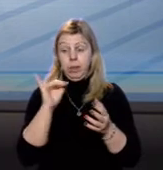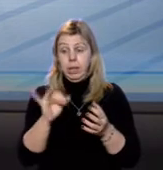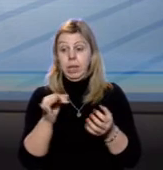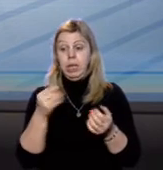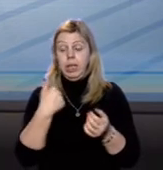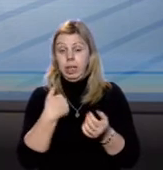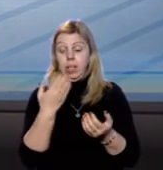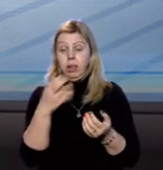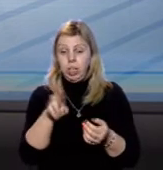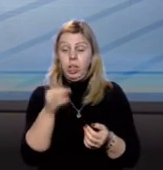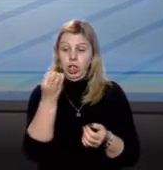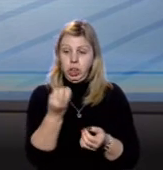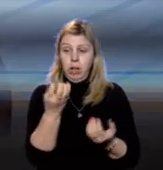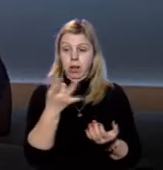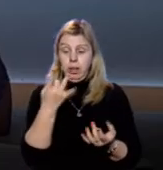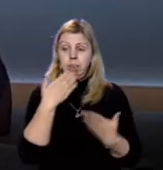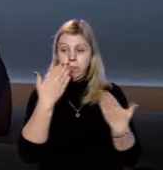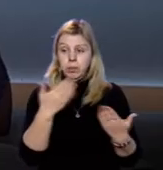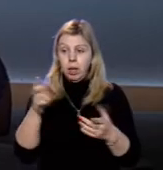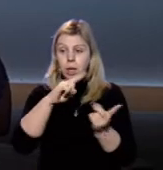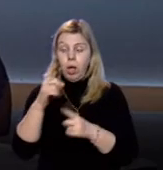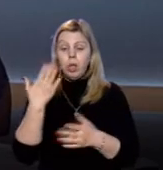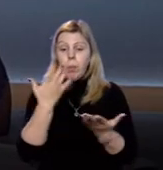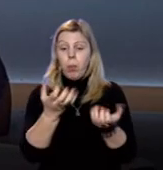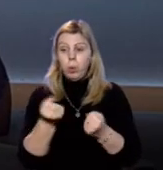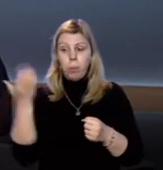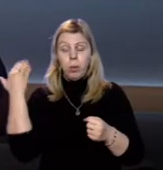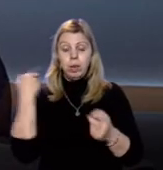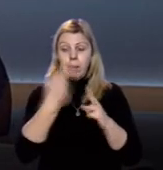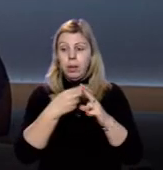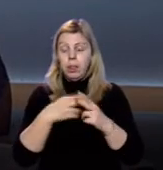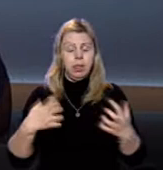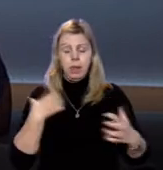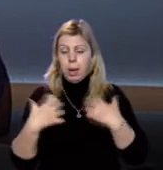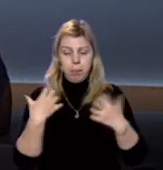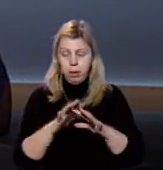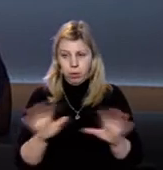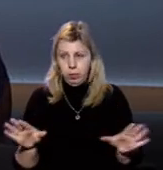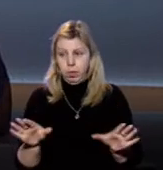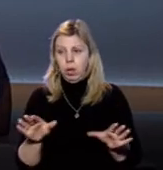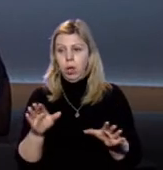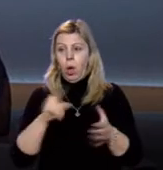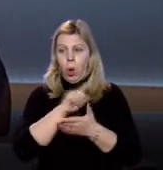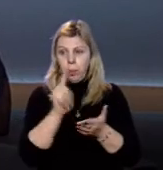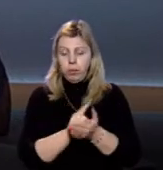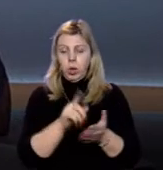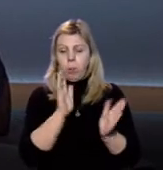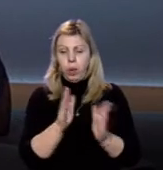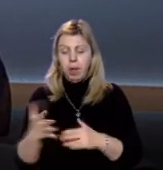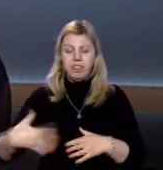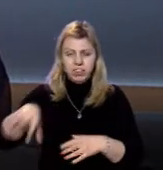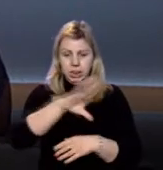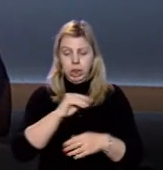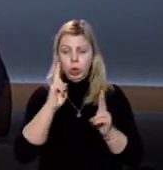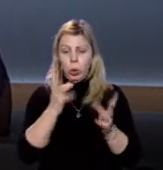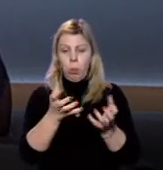я ще раз звертаюся до всіх закарпатців, які отримували пільгу попередні періоди, не хвилюватися. В обов'язковому порядку всі одержувачі